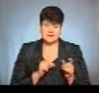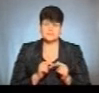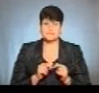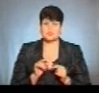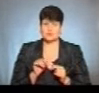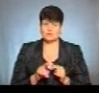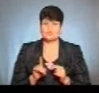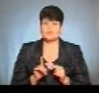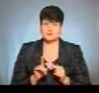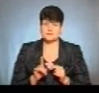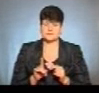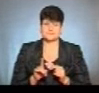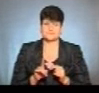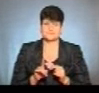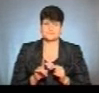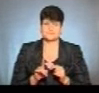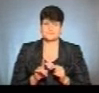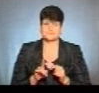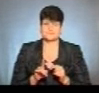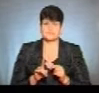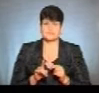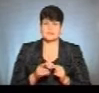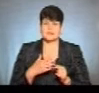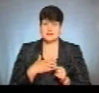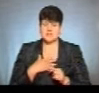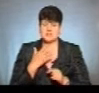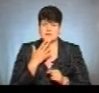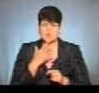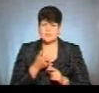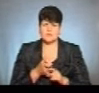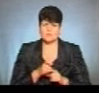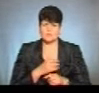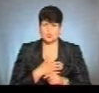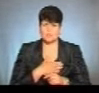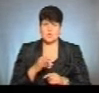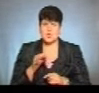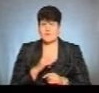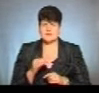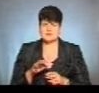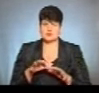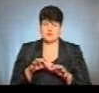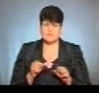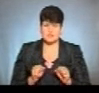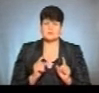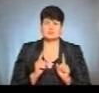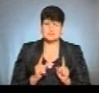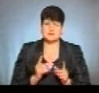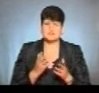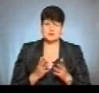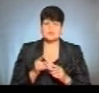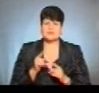що, скажімо так, наш народ не дуже любить офіційну владу, навіть якщо вона